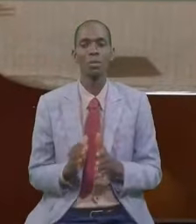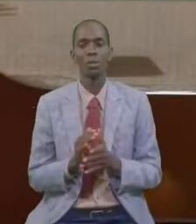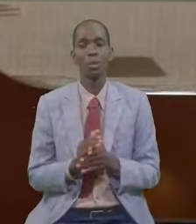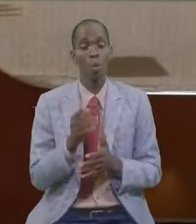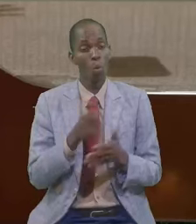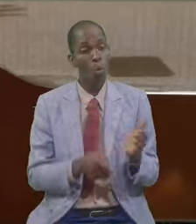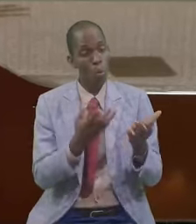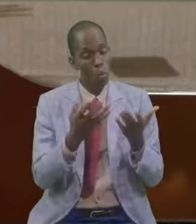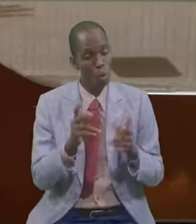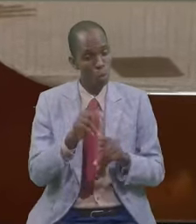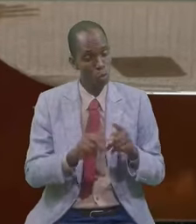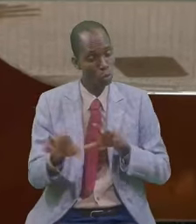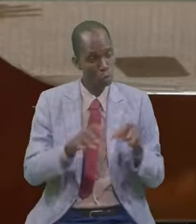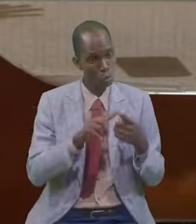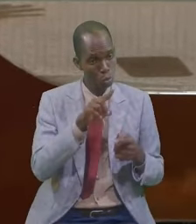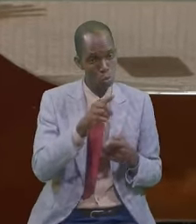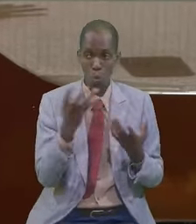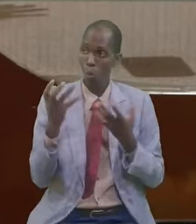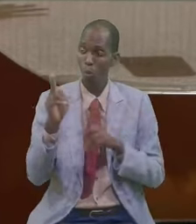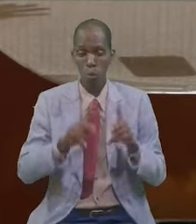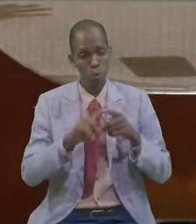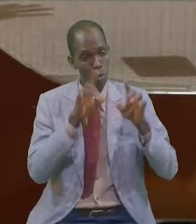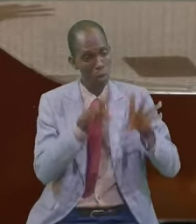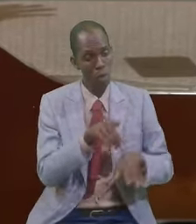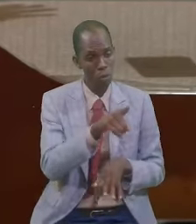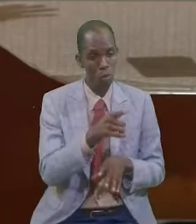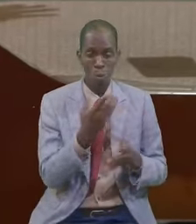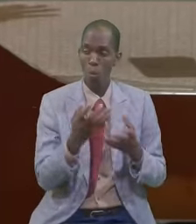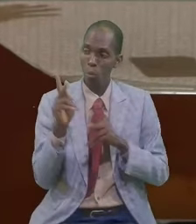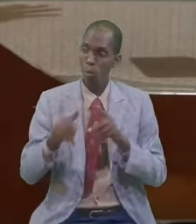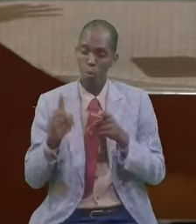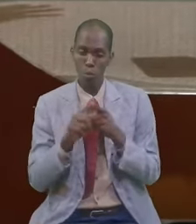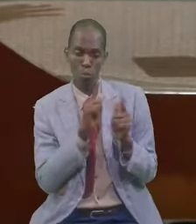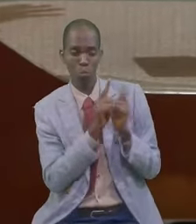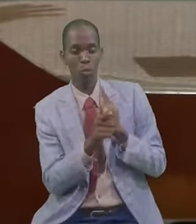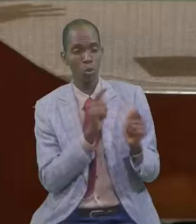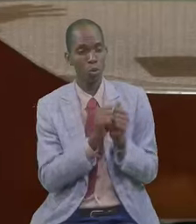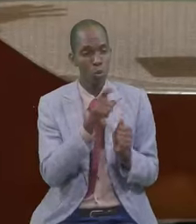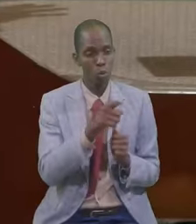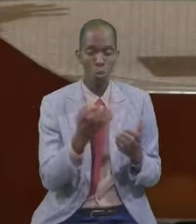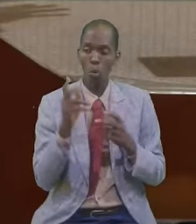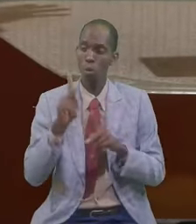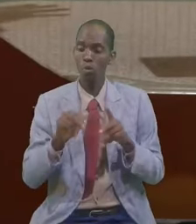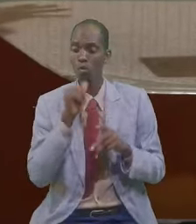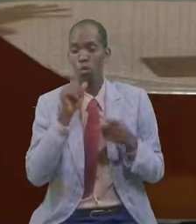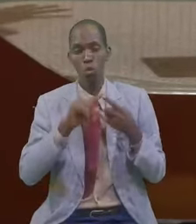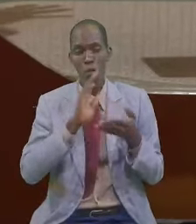gens fassent, vous fassent, qu'ils vous haïssent, qu'ils soient en rancune avec vous, qu'ils ne vous pardonnent